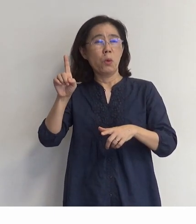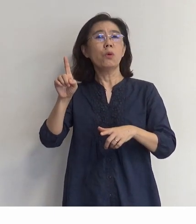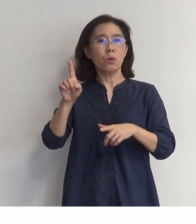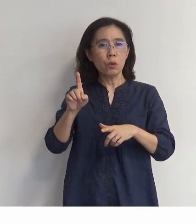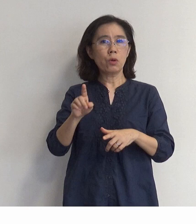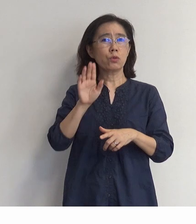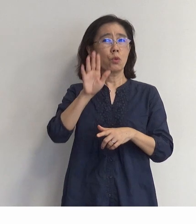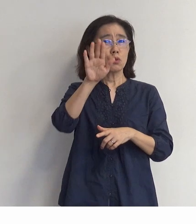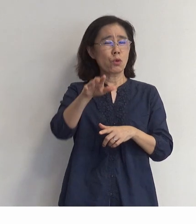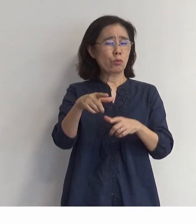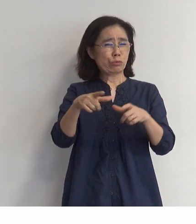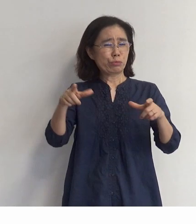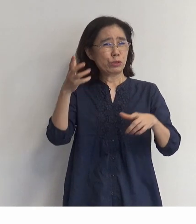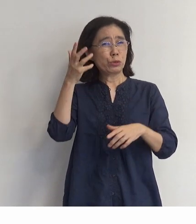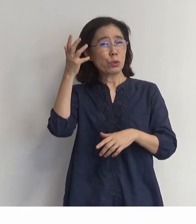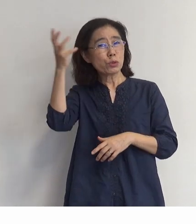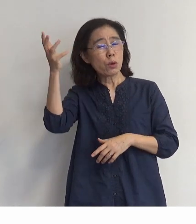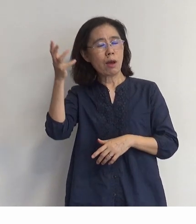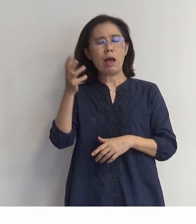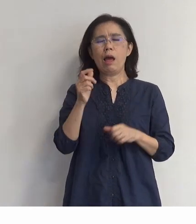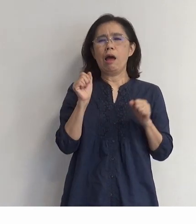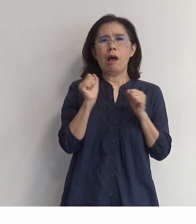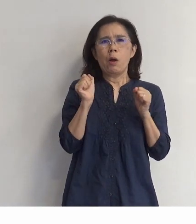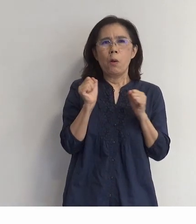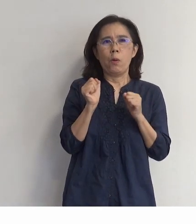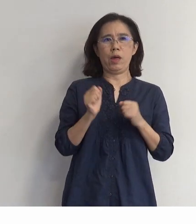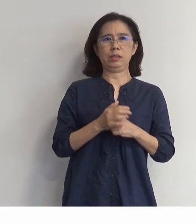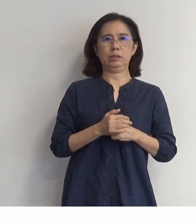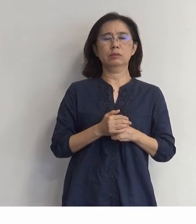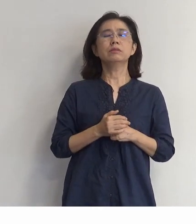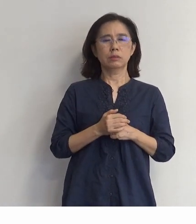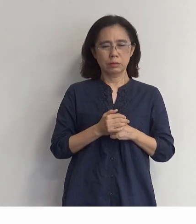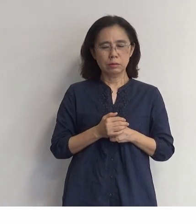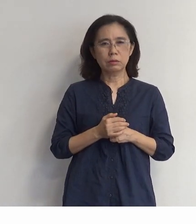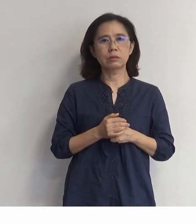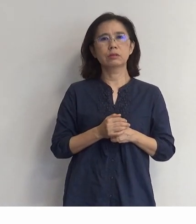今後どのくらいになるのか想像するだけでも恐ろしくなります。